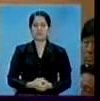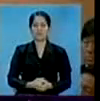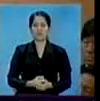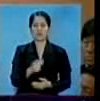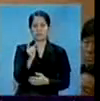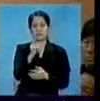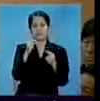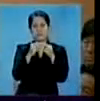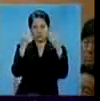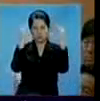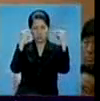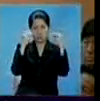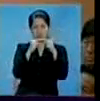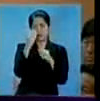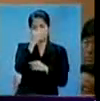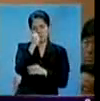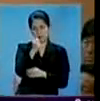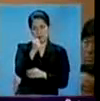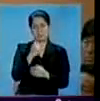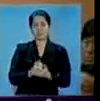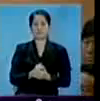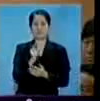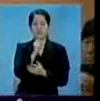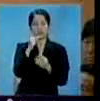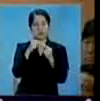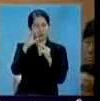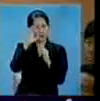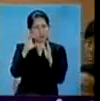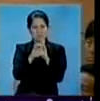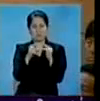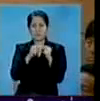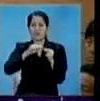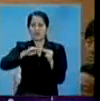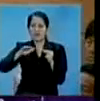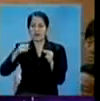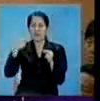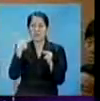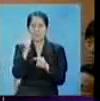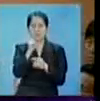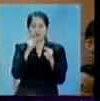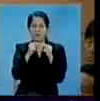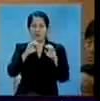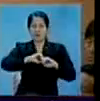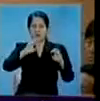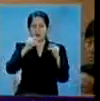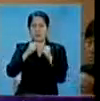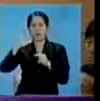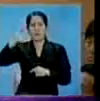ที่นายอภิสิทธิ์เวชชาชีวะเอาภาพเด็กมานั้นในภาพเห็นชัดเจนว่าระหว่าง